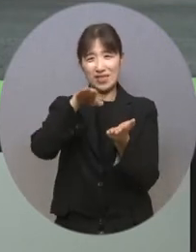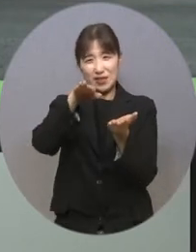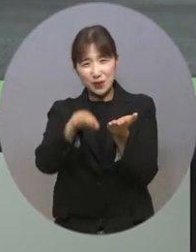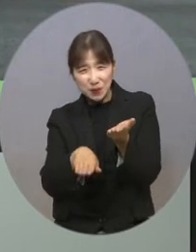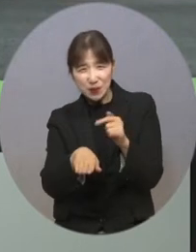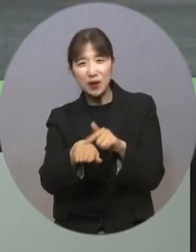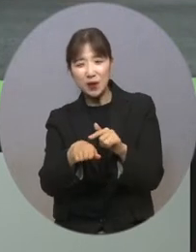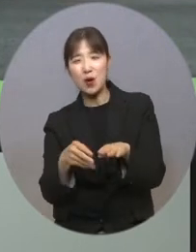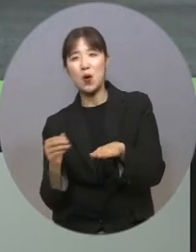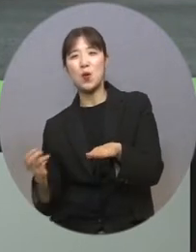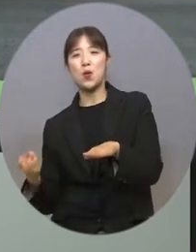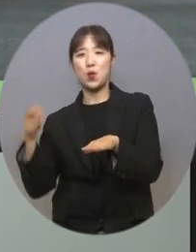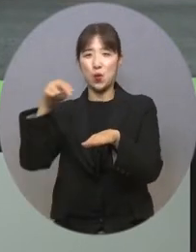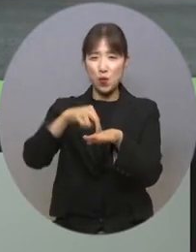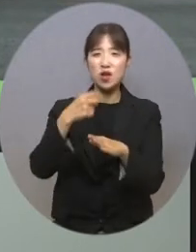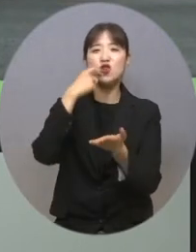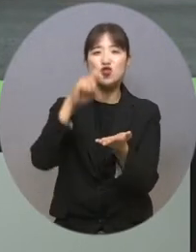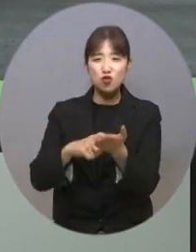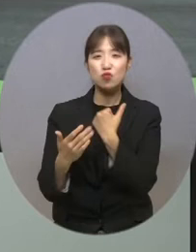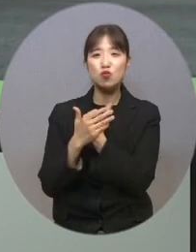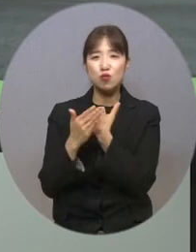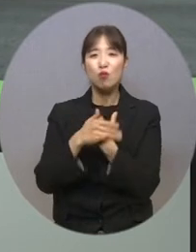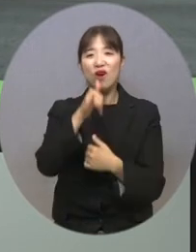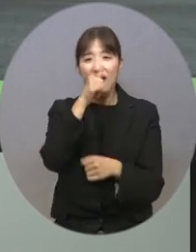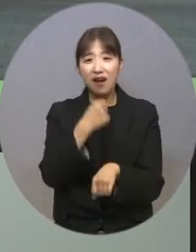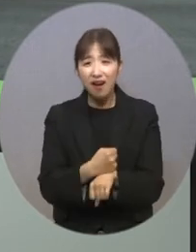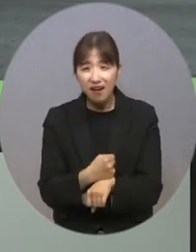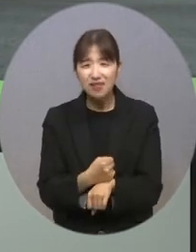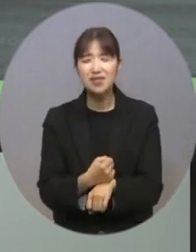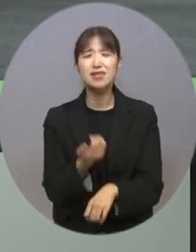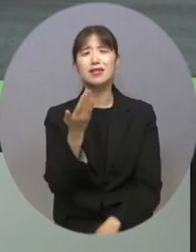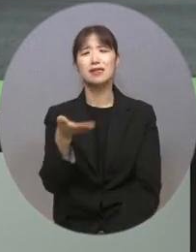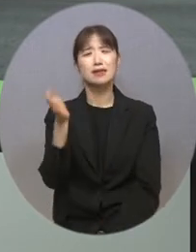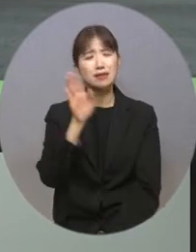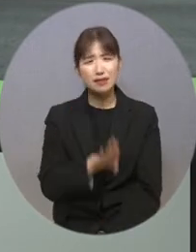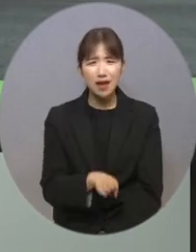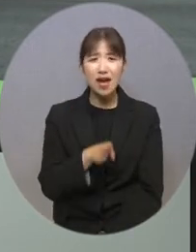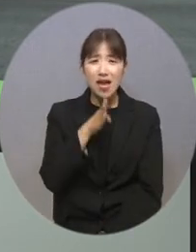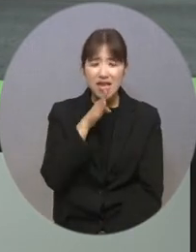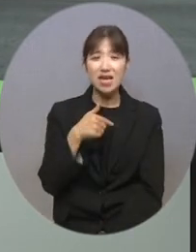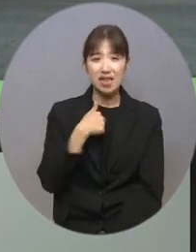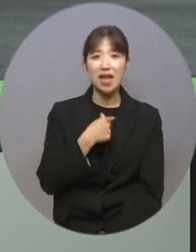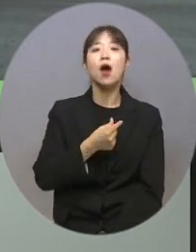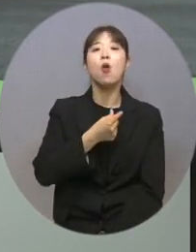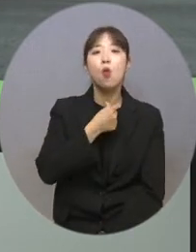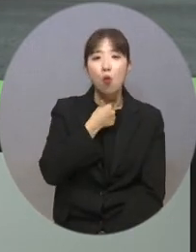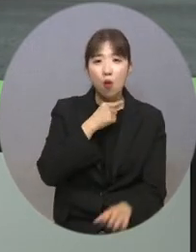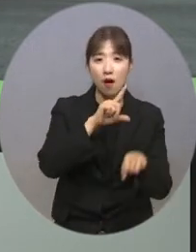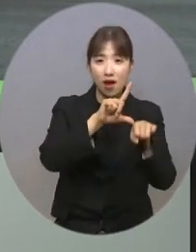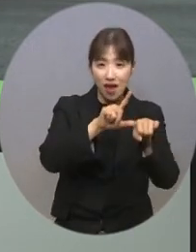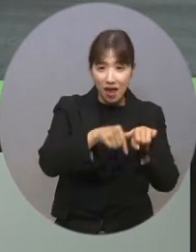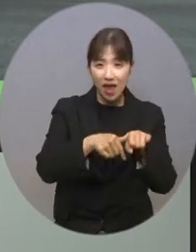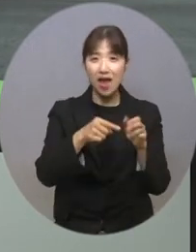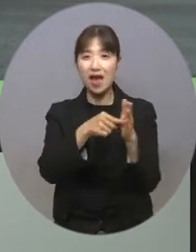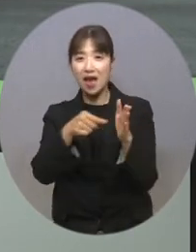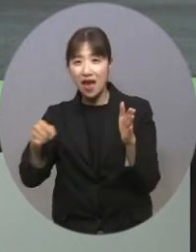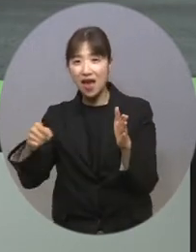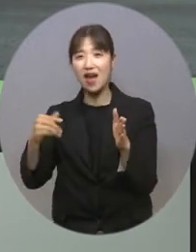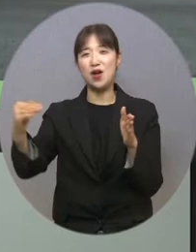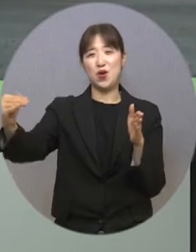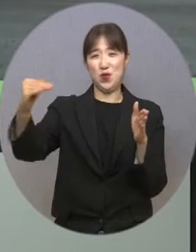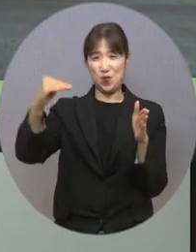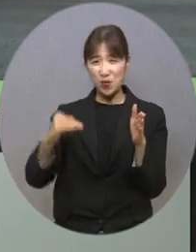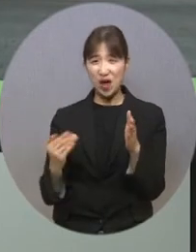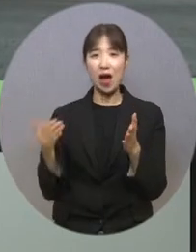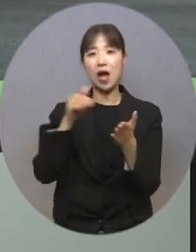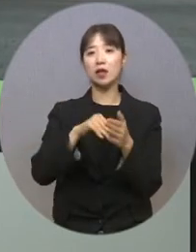하지만 현재의 상황은 배차 희망하는 시간부터 배차 까지의 걸리는 시간이 너무나 들쭉날쭉 하구요